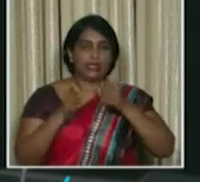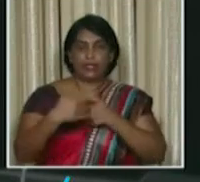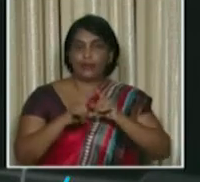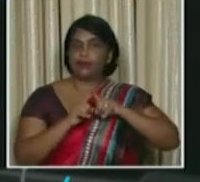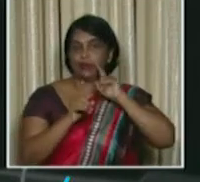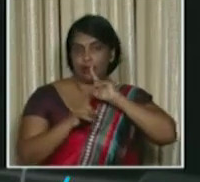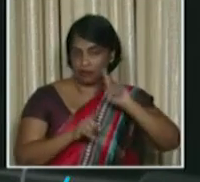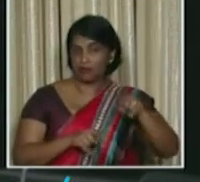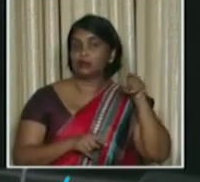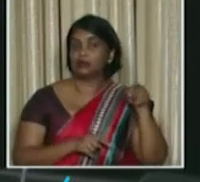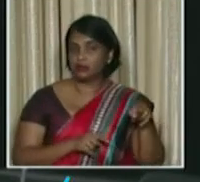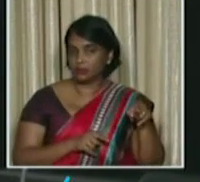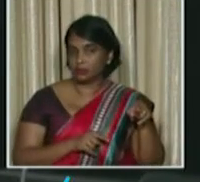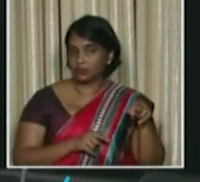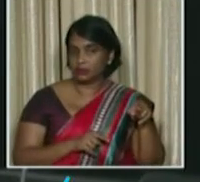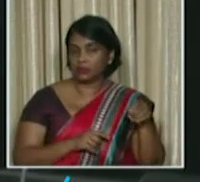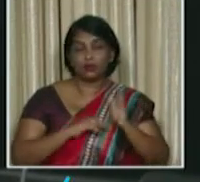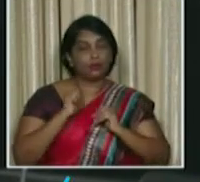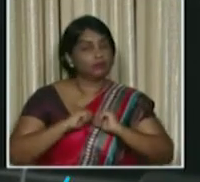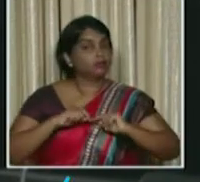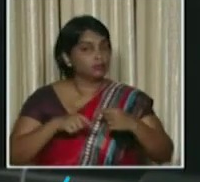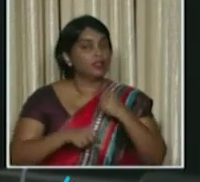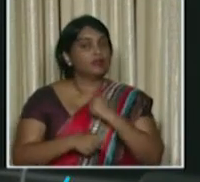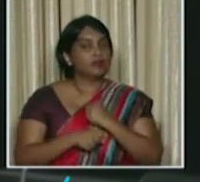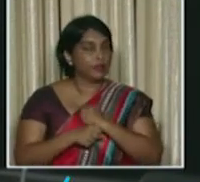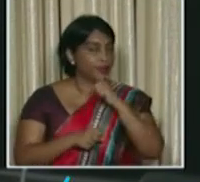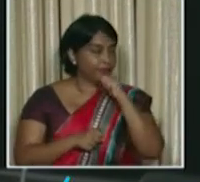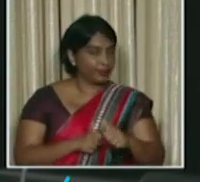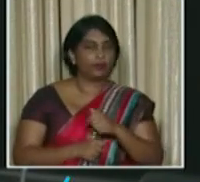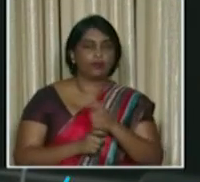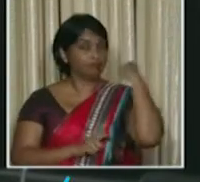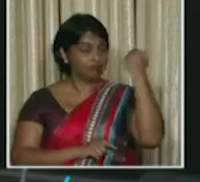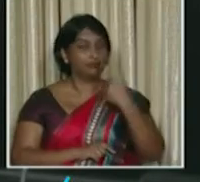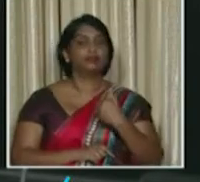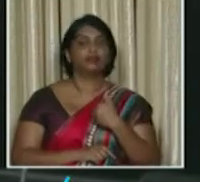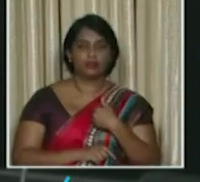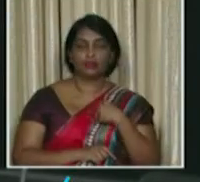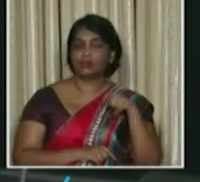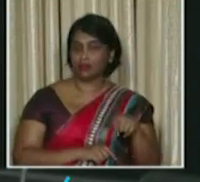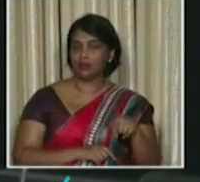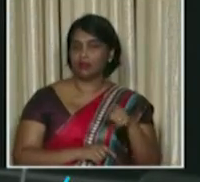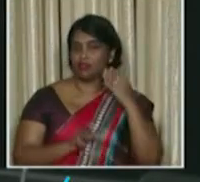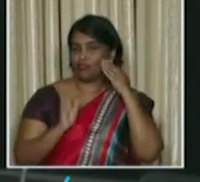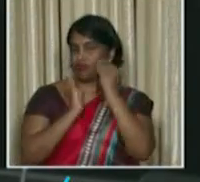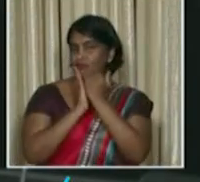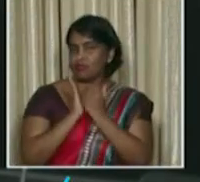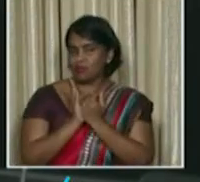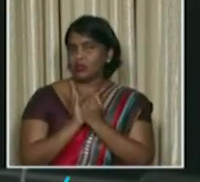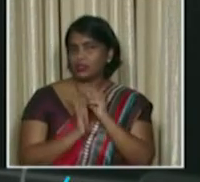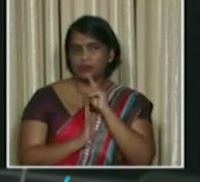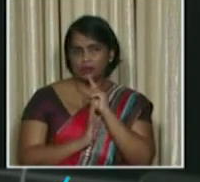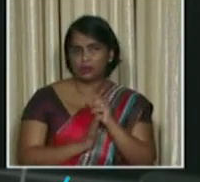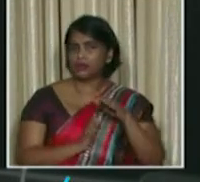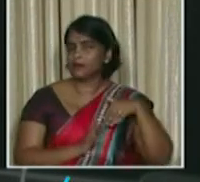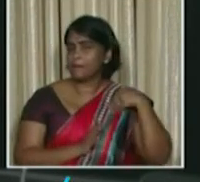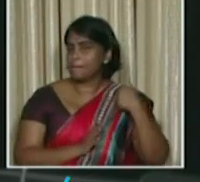කළා මොකද ඒක ක්‍රියාත්මක කිරීමට මේ රජයේ කිසිදු ආකාරයකින් පසුබට වෙන්නේ නැහැ මේකේ තියෙන කාරණා මේ එන්නේ